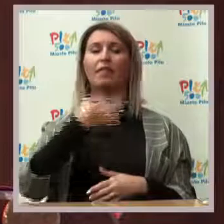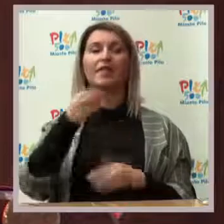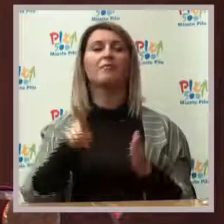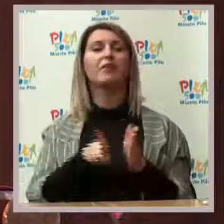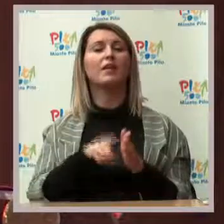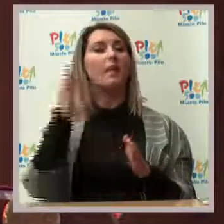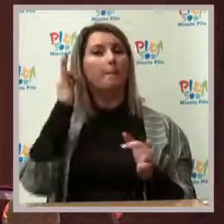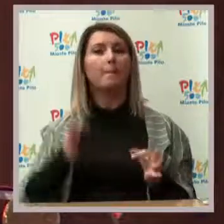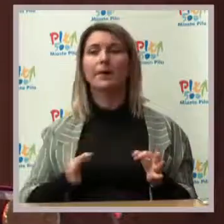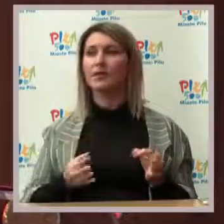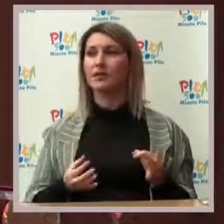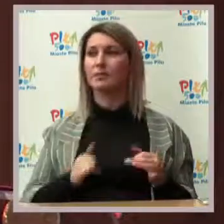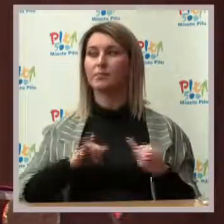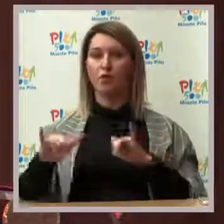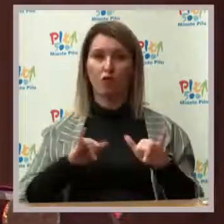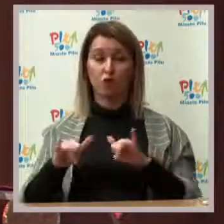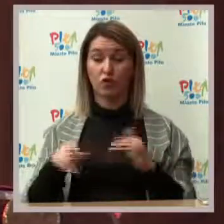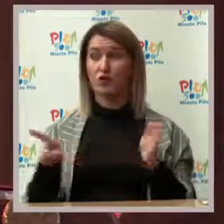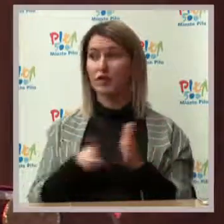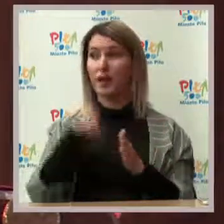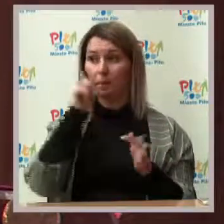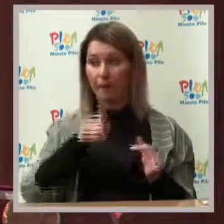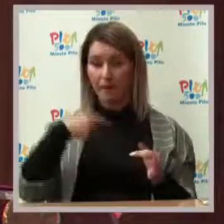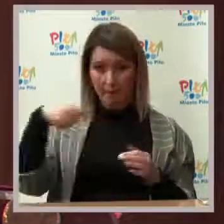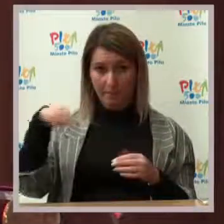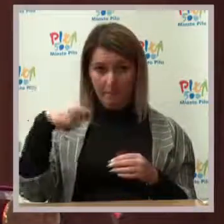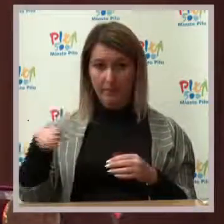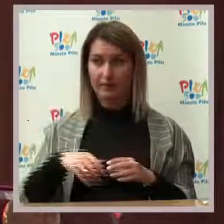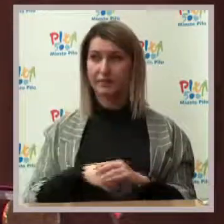dla Wysokiej Rady, dla pana prezydenta.